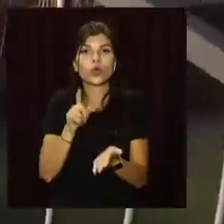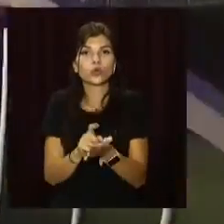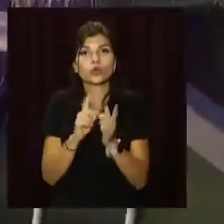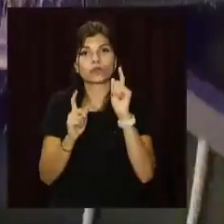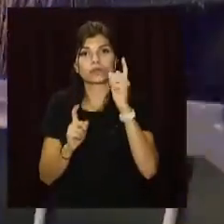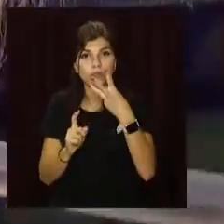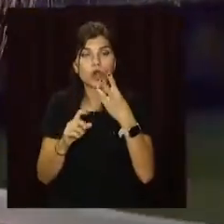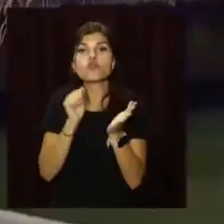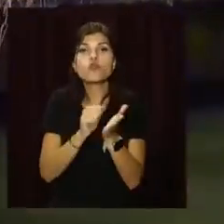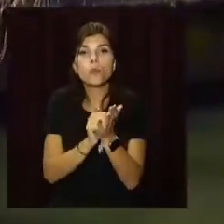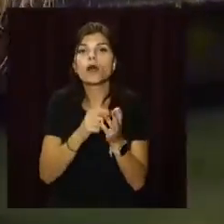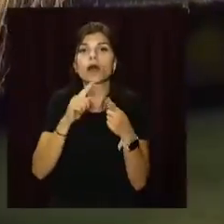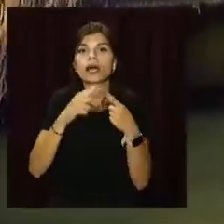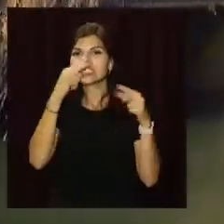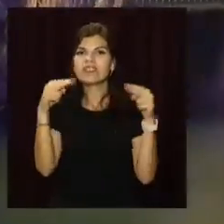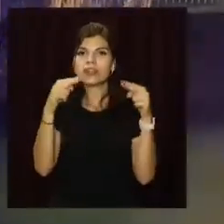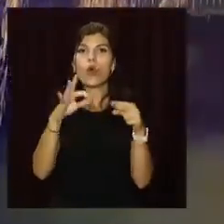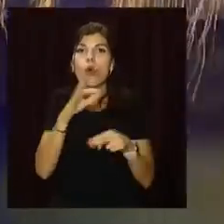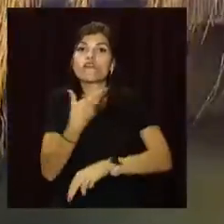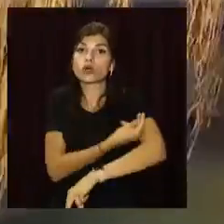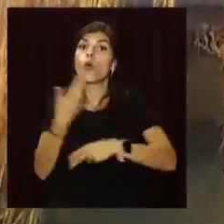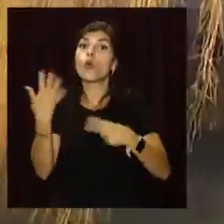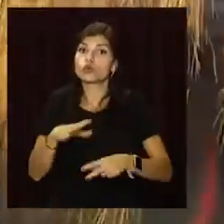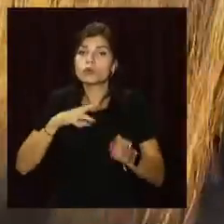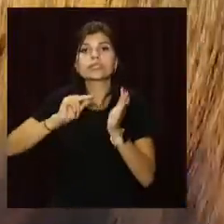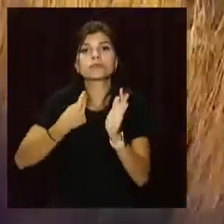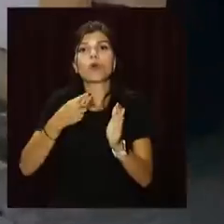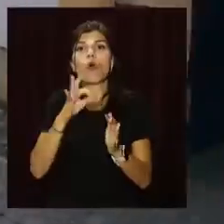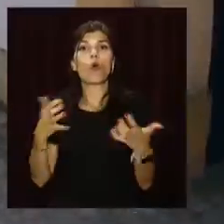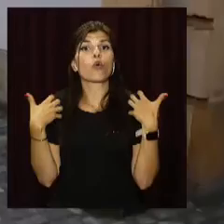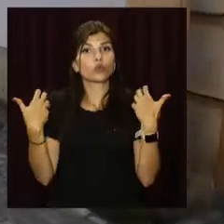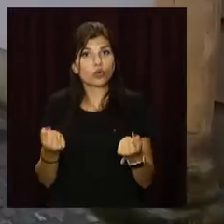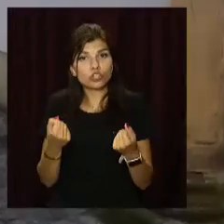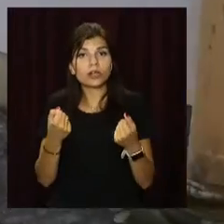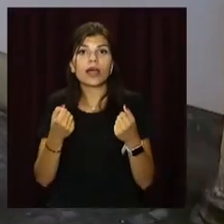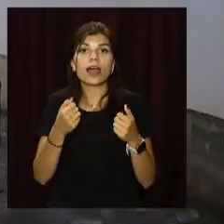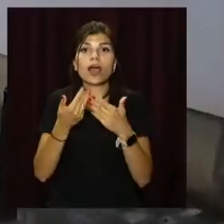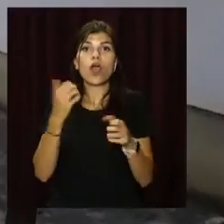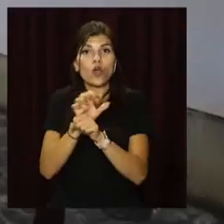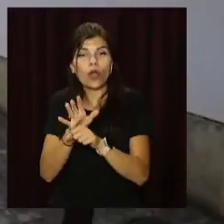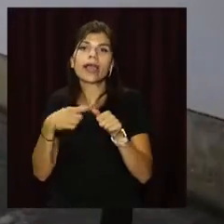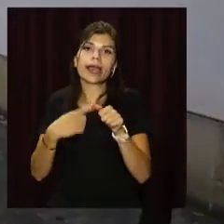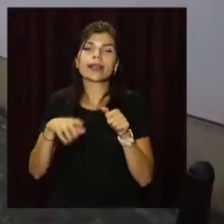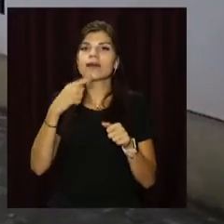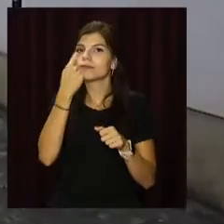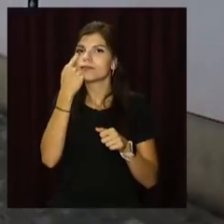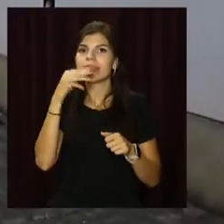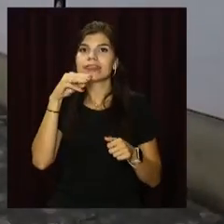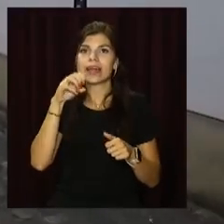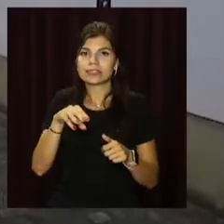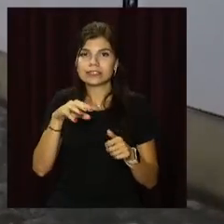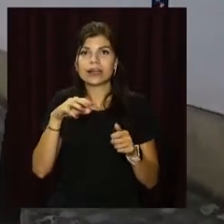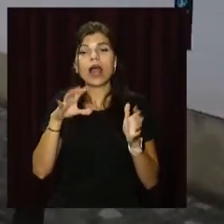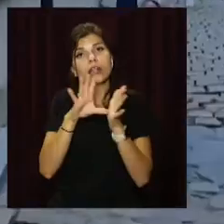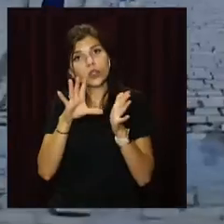3 документів – сертифікат про вакцинацію, справку про одужання або ж негативний тест на COVID-19 в електронному